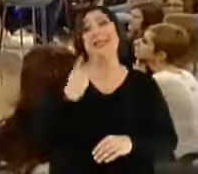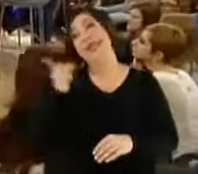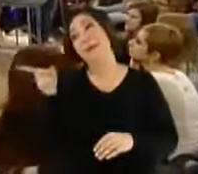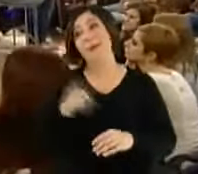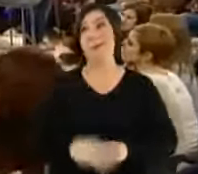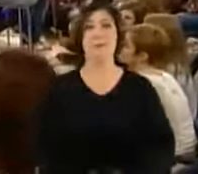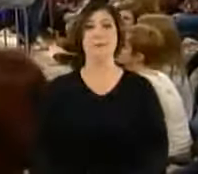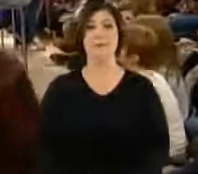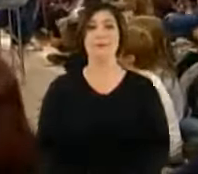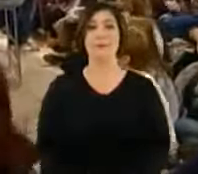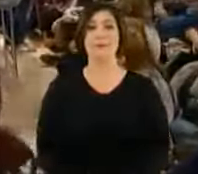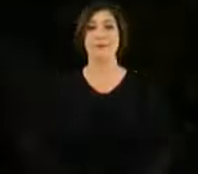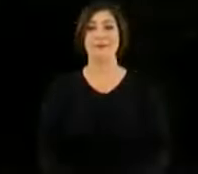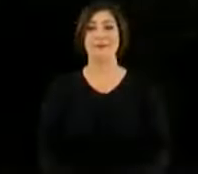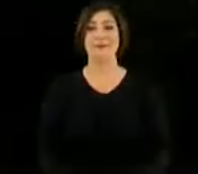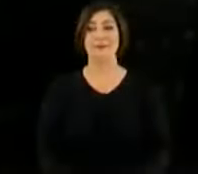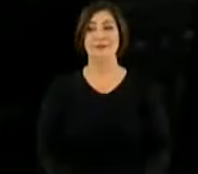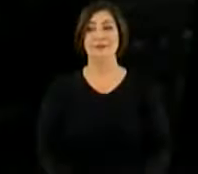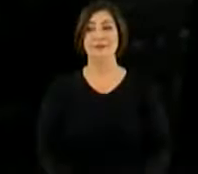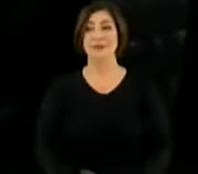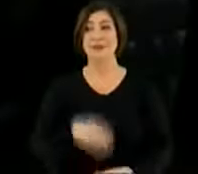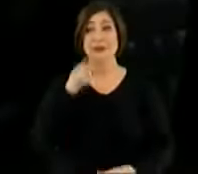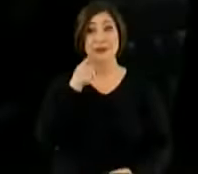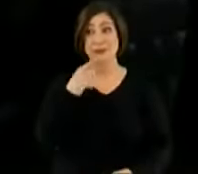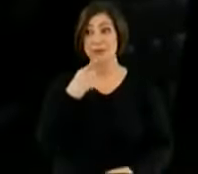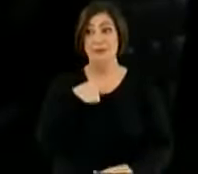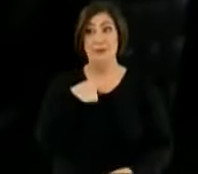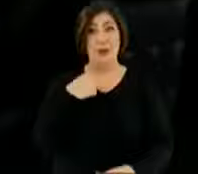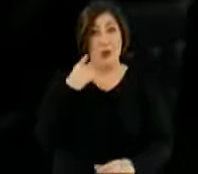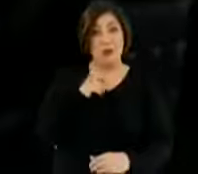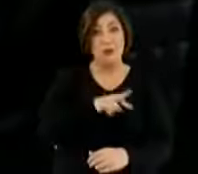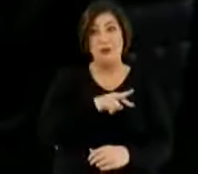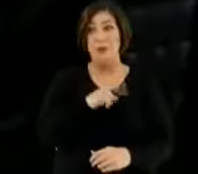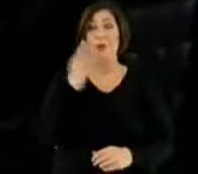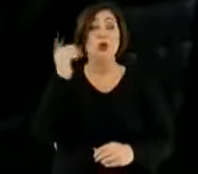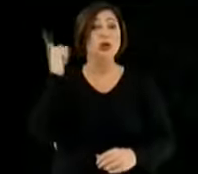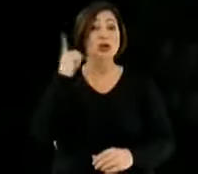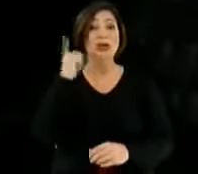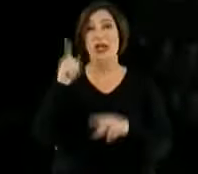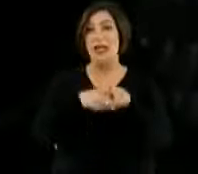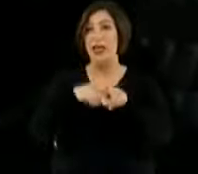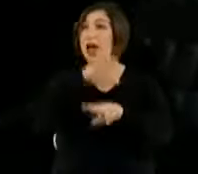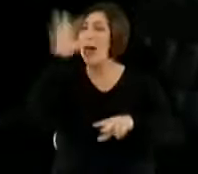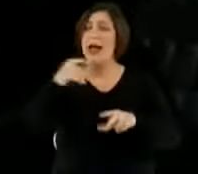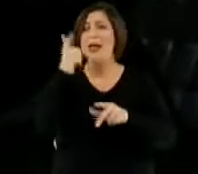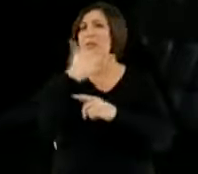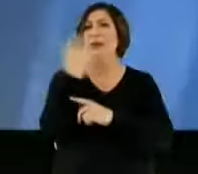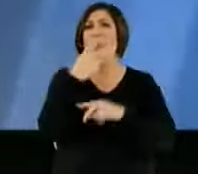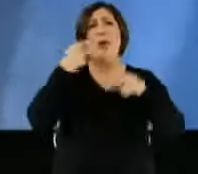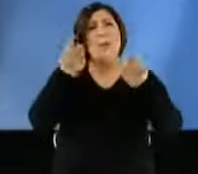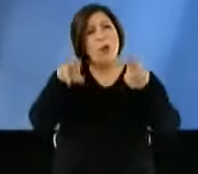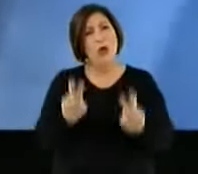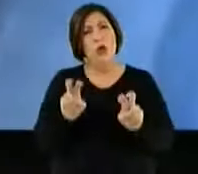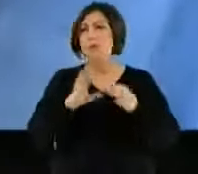İzleyelim. Ünlü ünlü şarkıcı Yaşar her klibinde neden